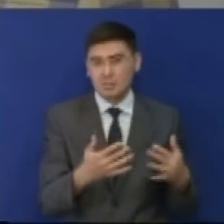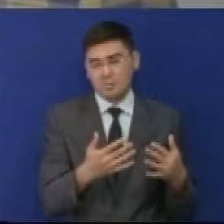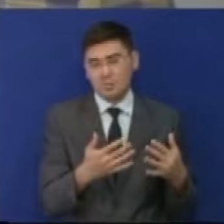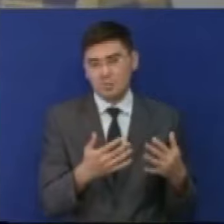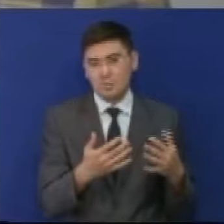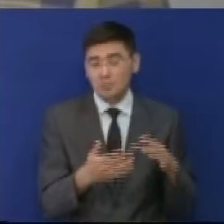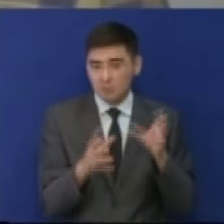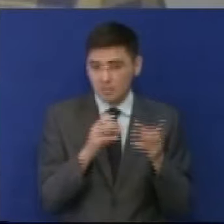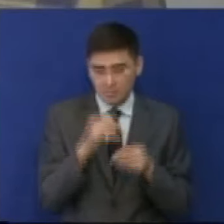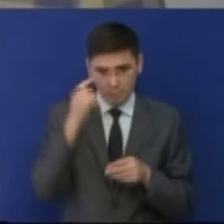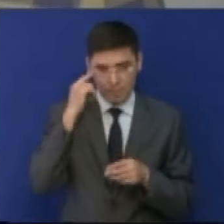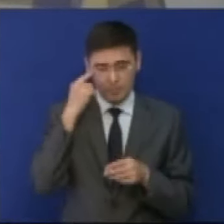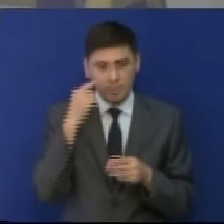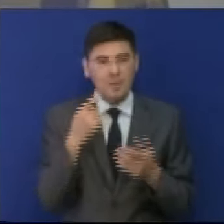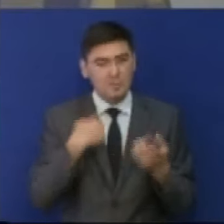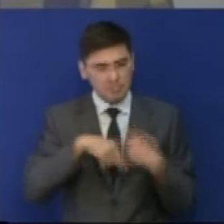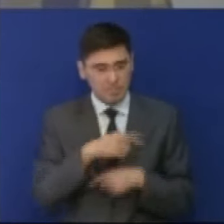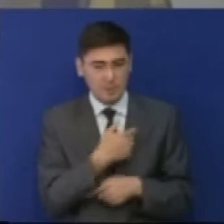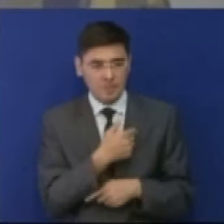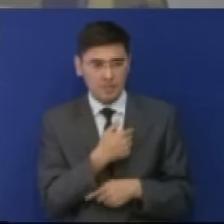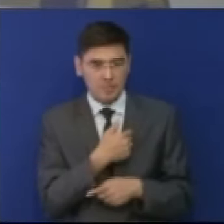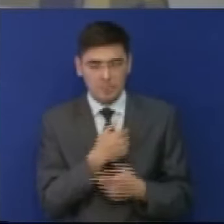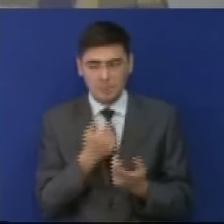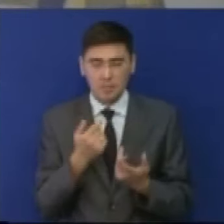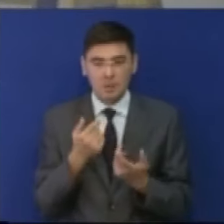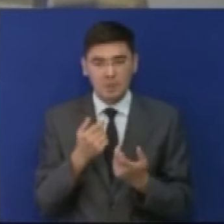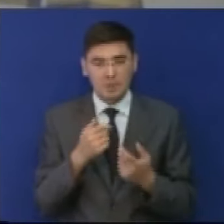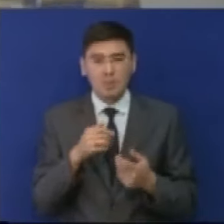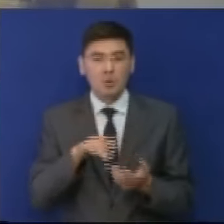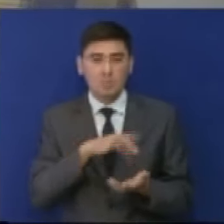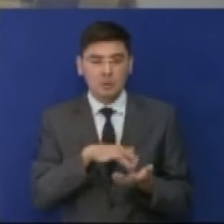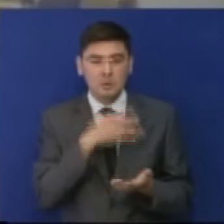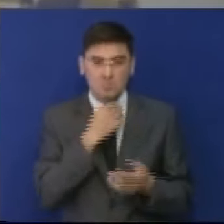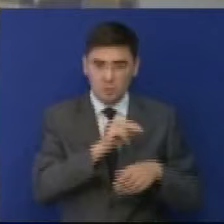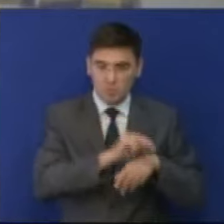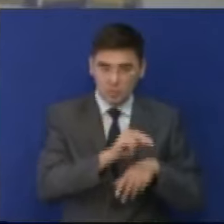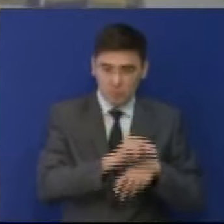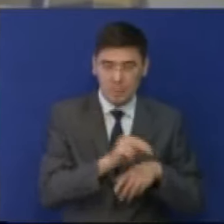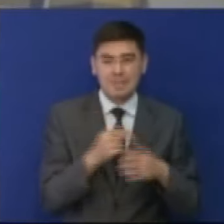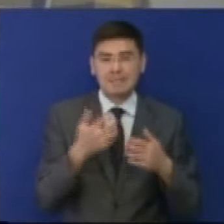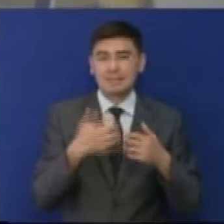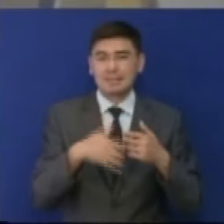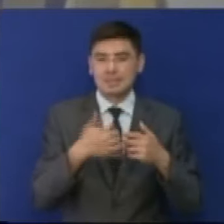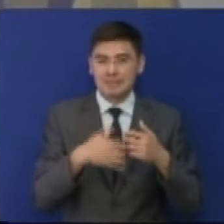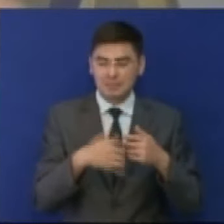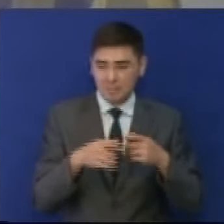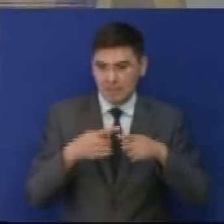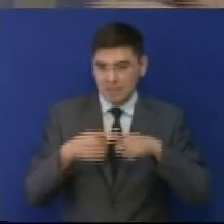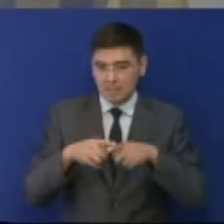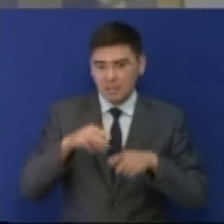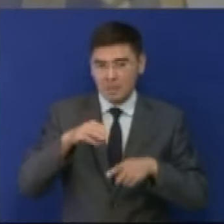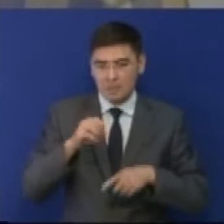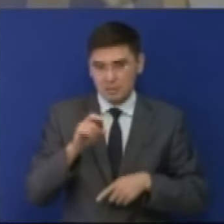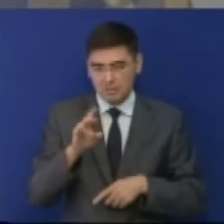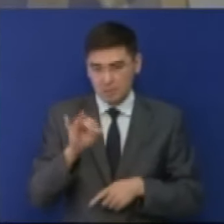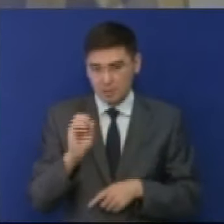мы хотим предусмотреть, чтобы у нас в семье обучались, во-первых, среднее звено, это техники, которые